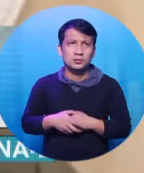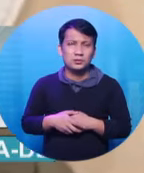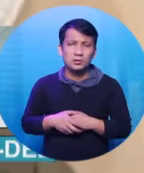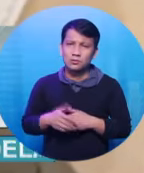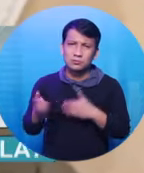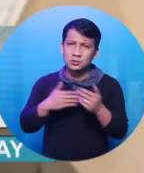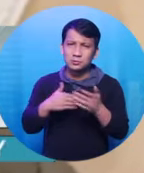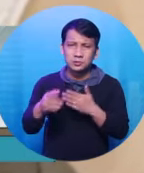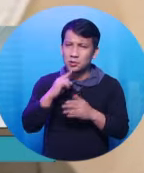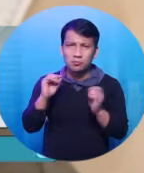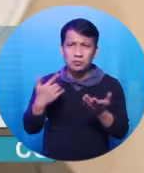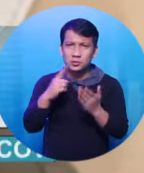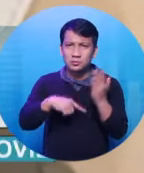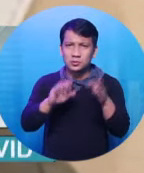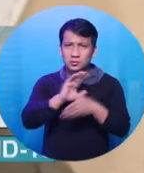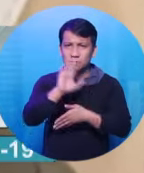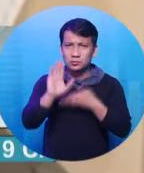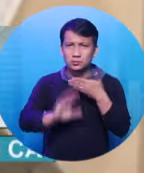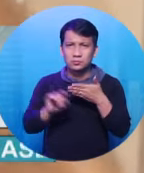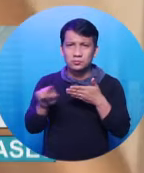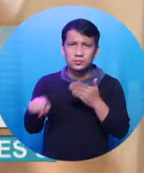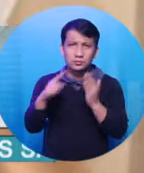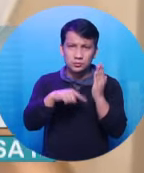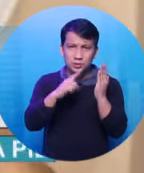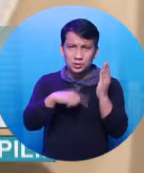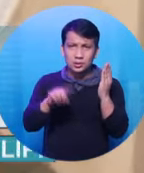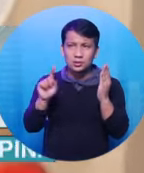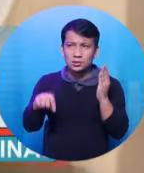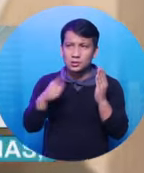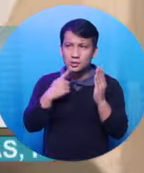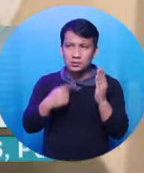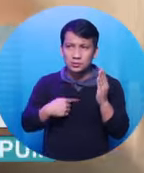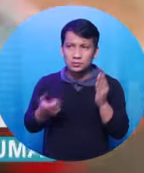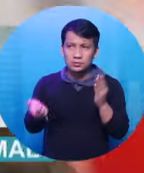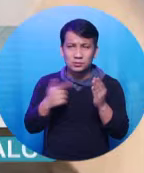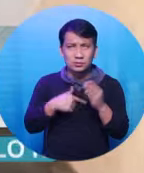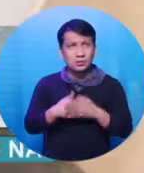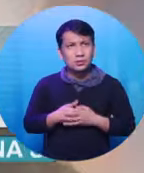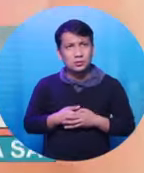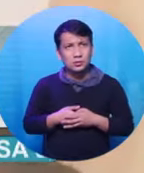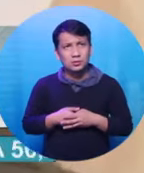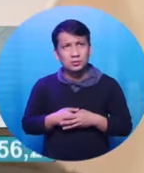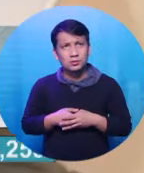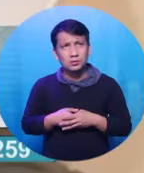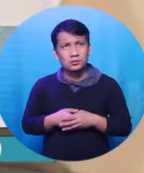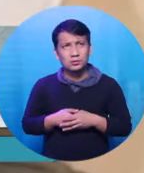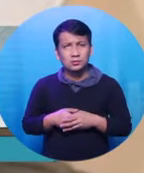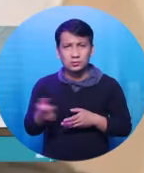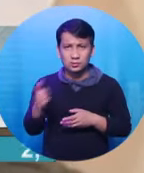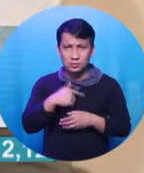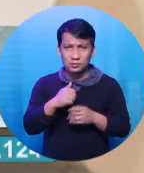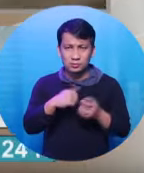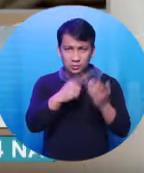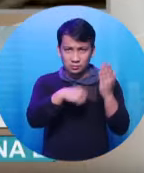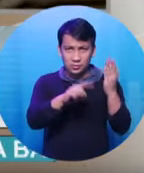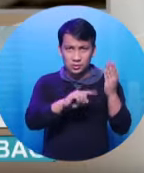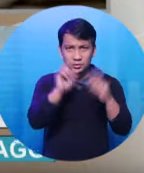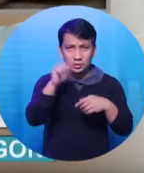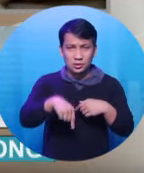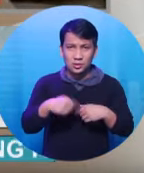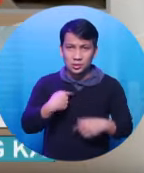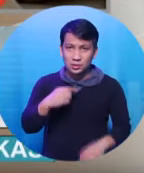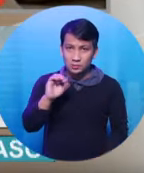po totally na ako kompleto yung ano sa akin. Okay. Kaya nga po, ipapacheck din natin yan. Meron po